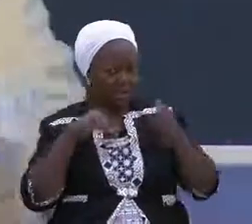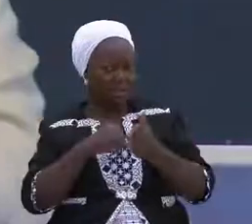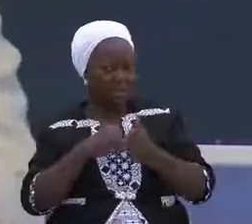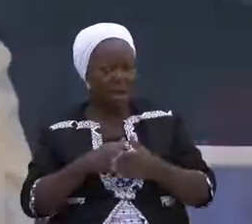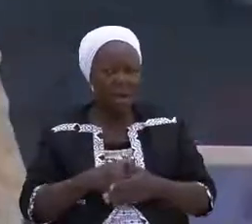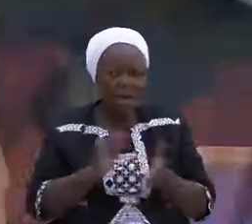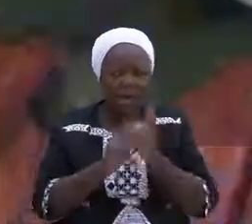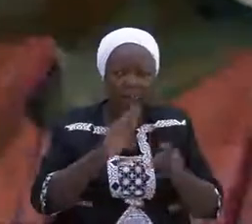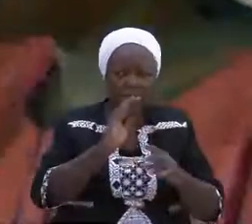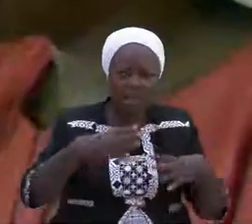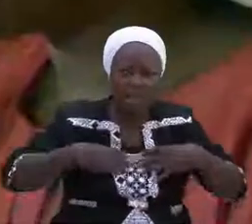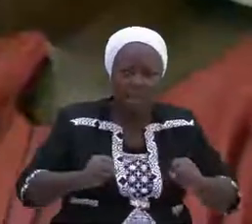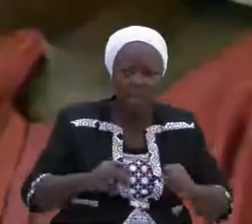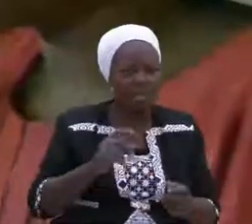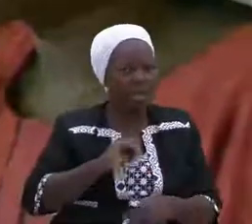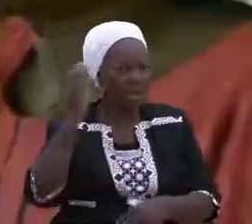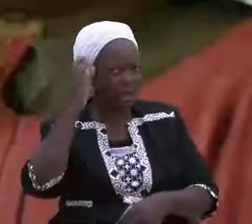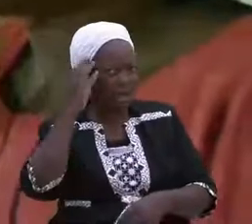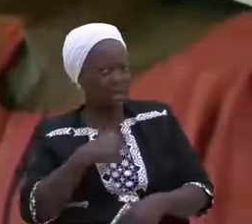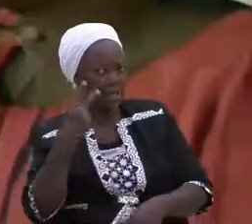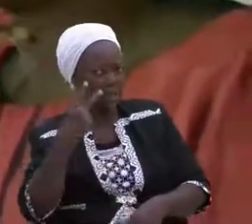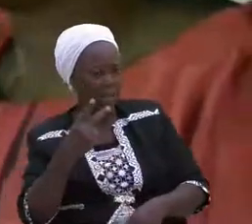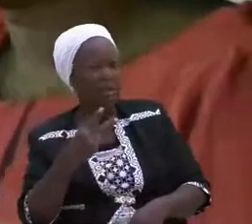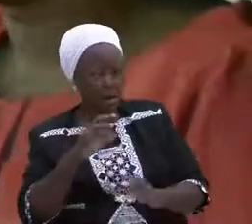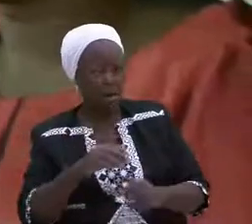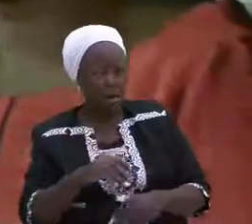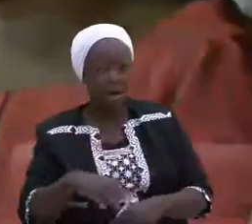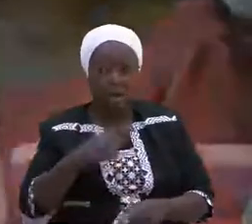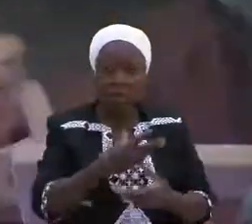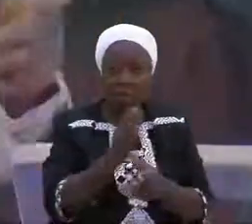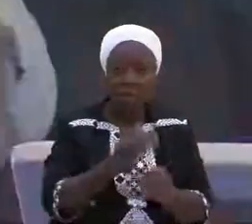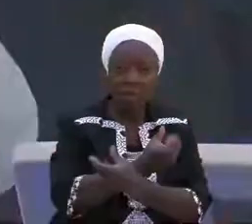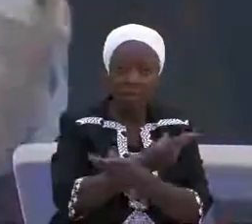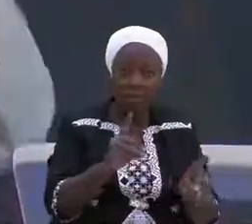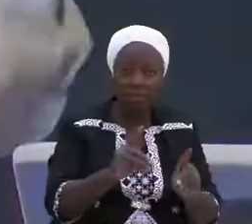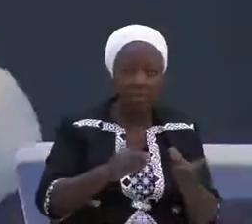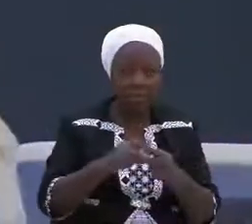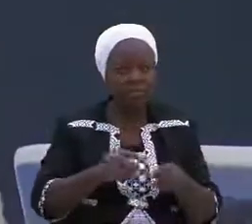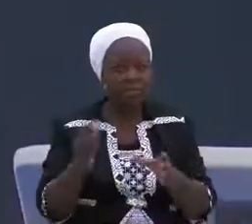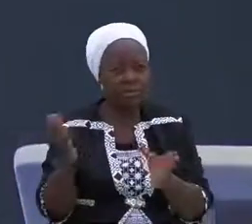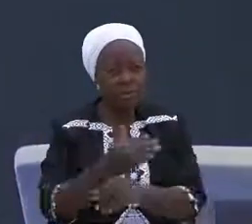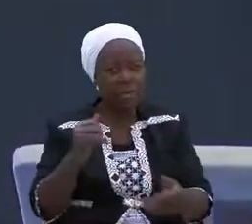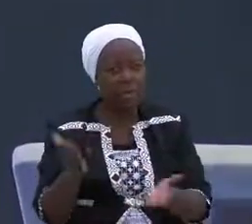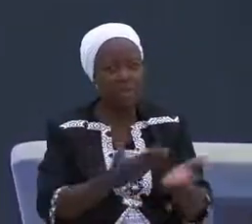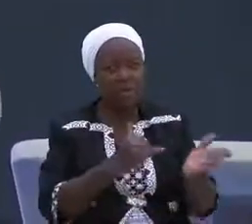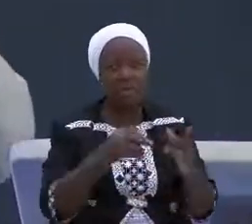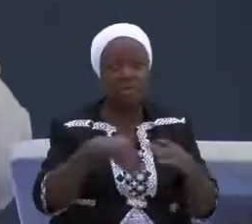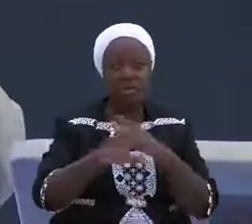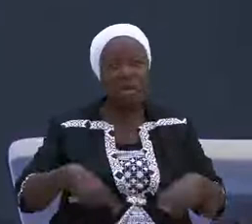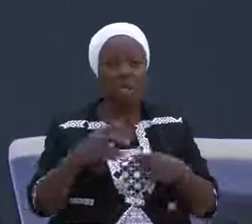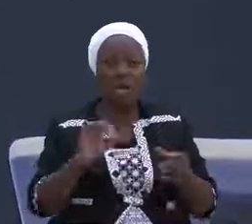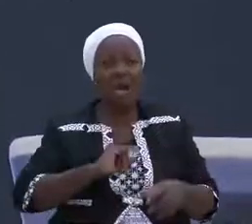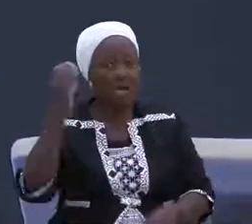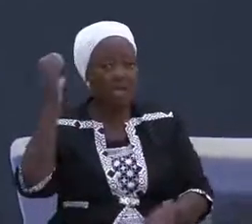vie. J'ai appris, j'ai vu. Ils ont été délivrés. Tu transfères cela dans ta vie. J'ai entendu, je